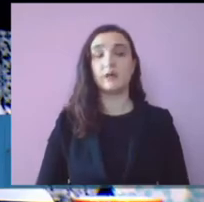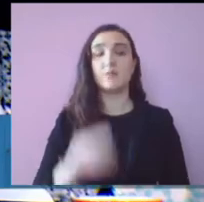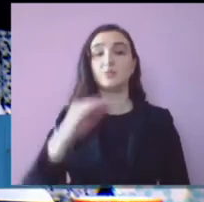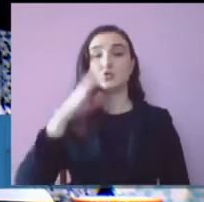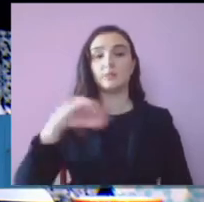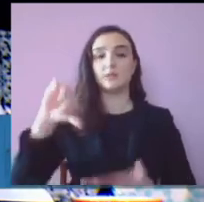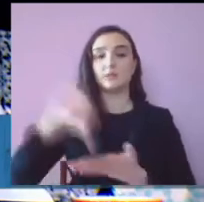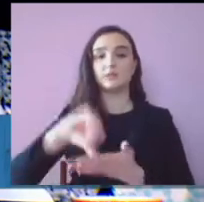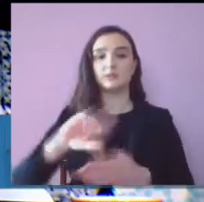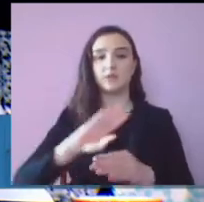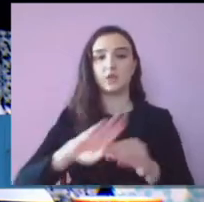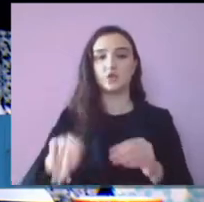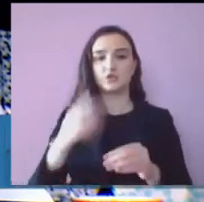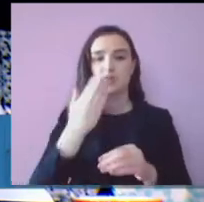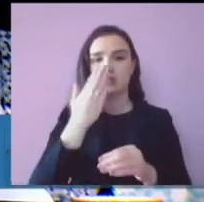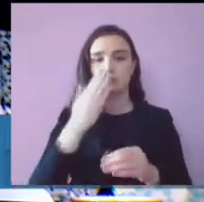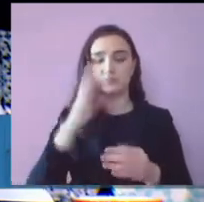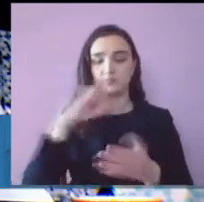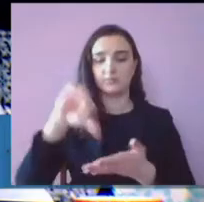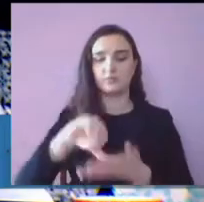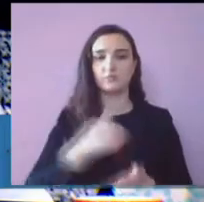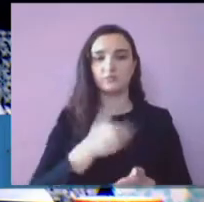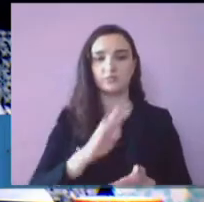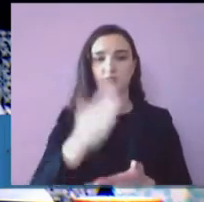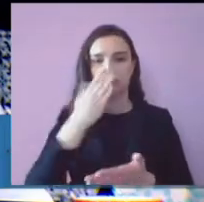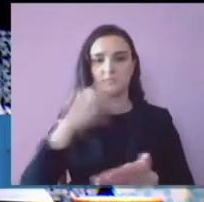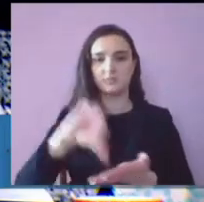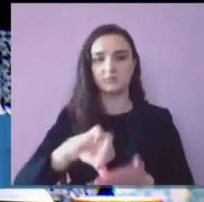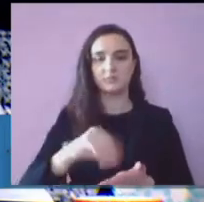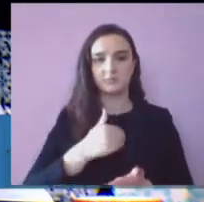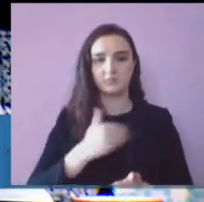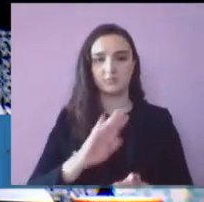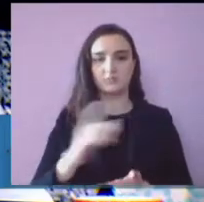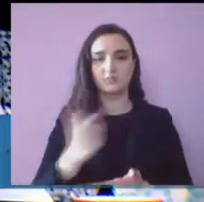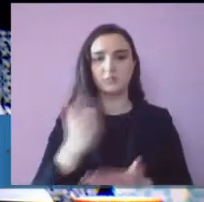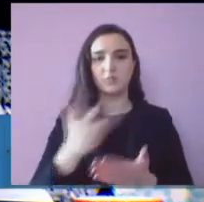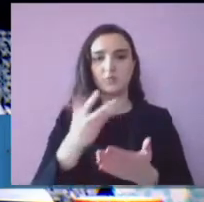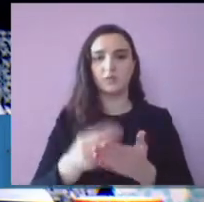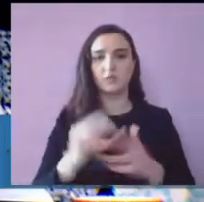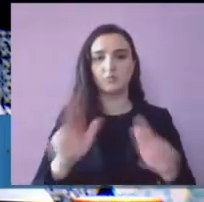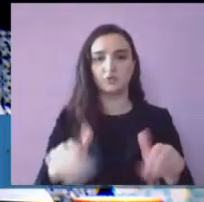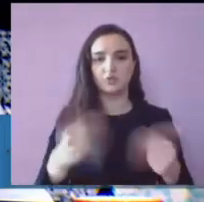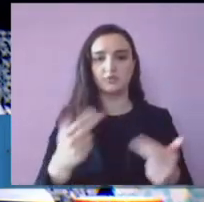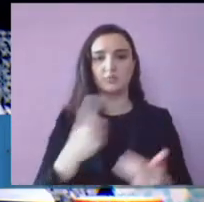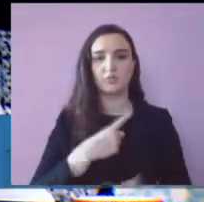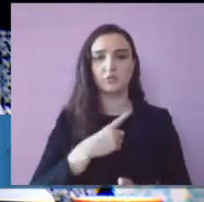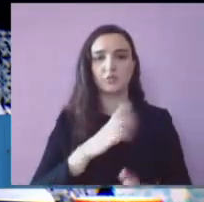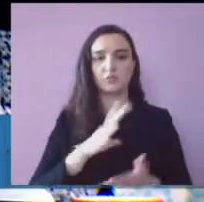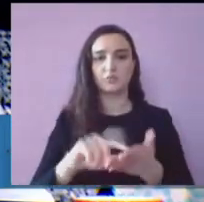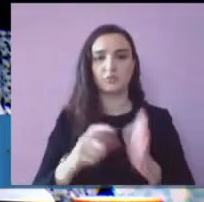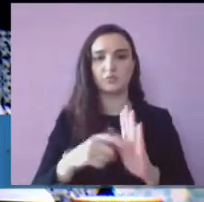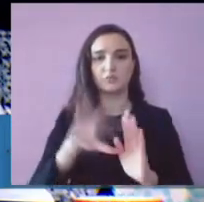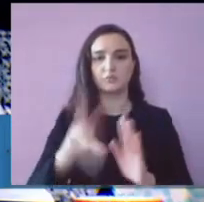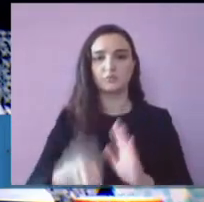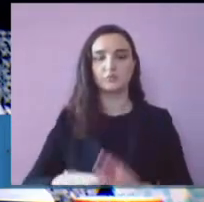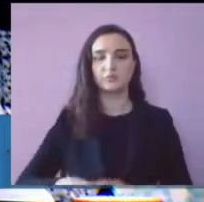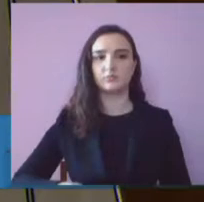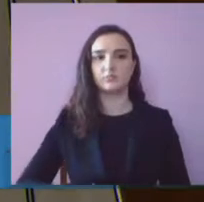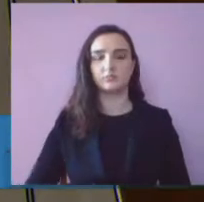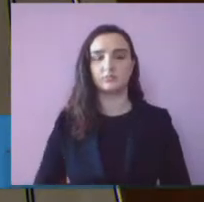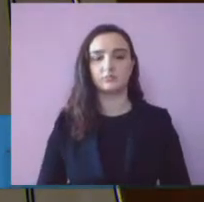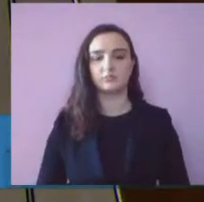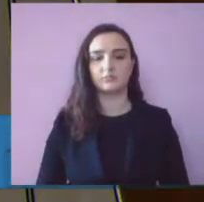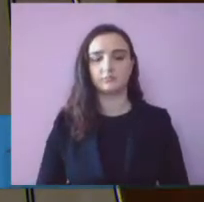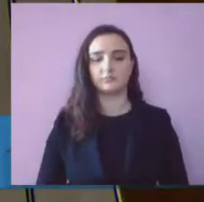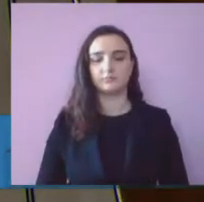Რას გვირჩევთო იმის საშუალება რომ ბავშვი დამოუკიდებლად ჩაერთოს და მარტო იყოს ოთახში არ გვაქვსო.